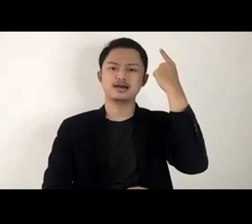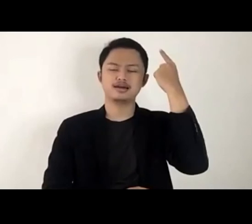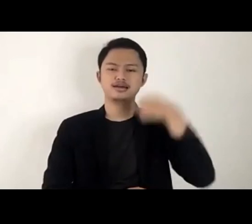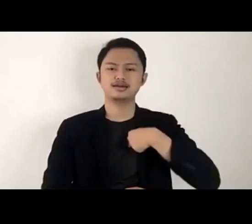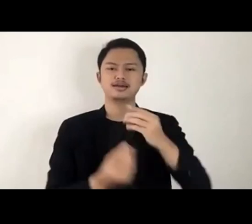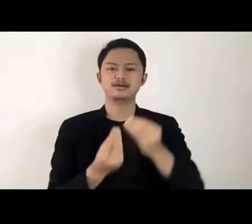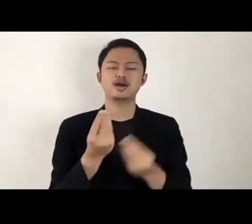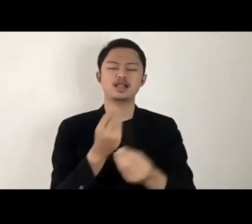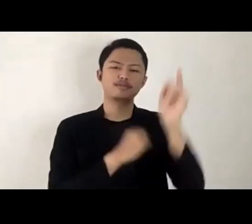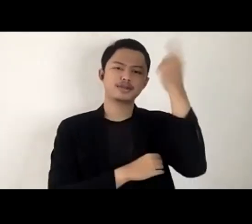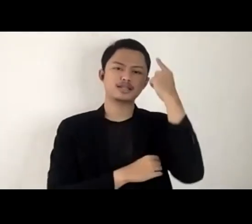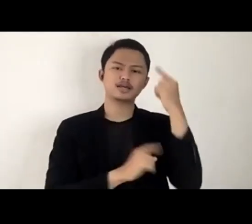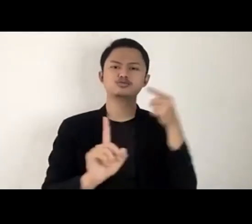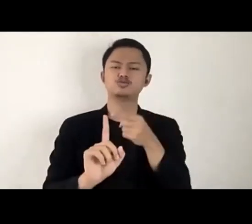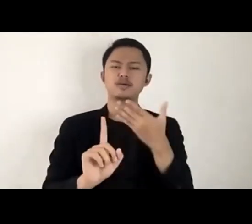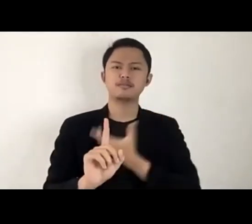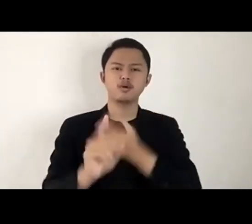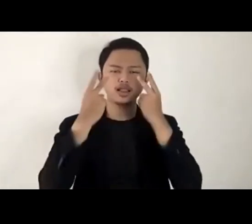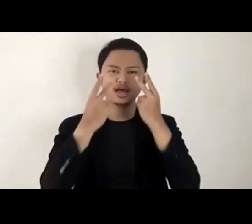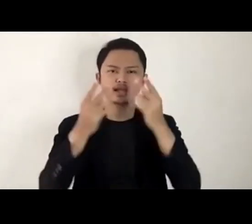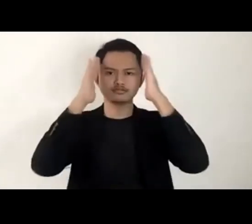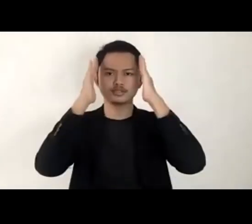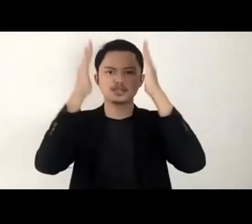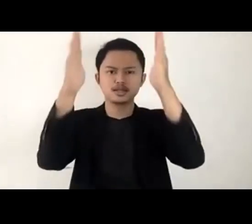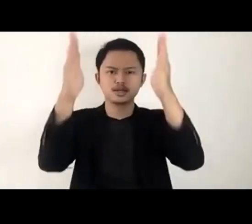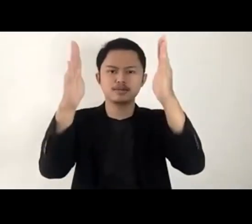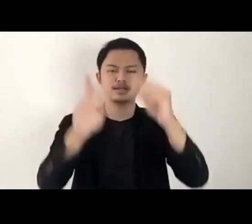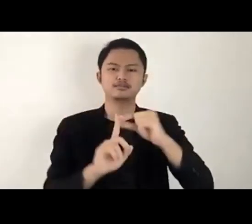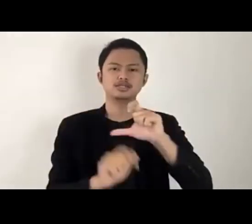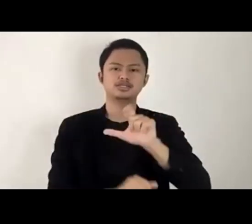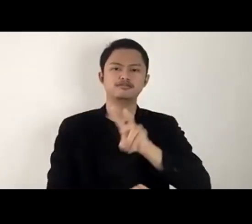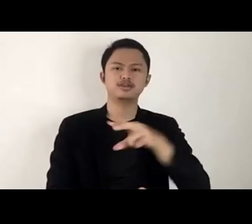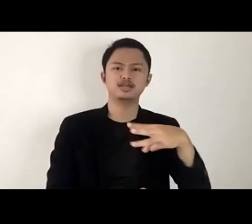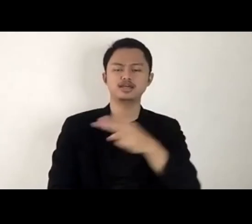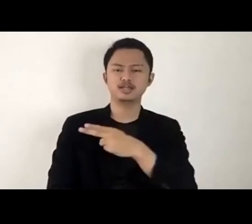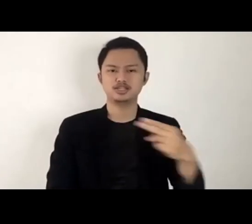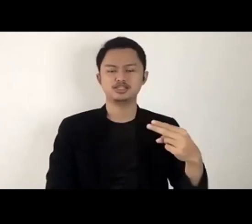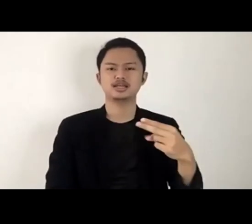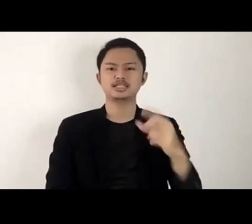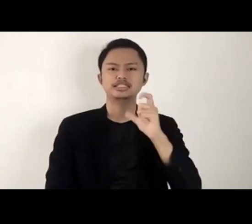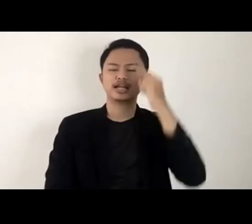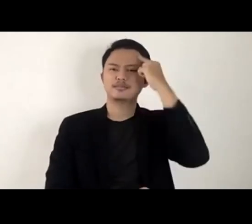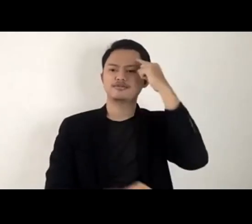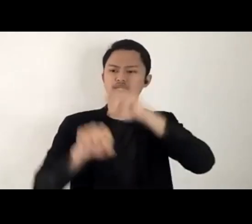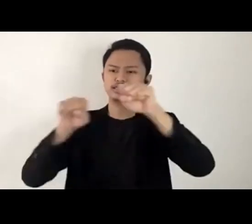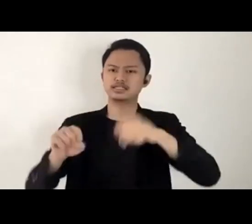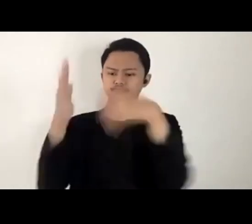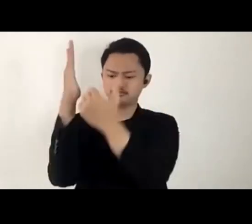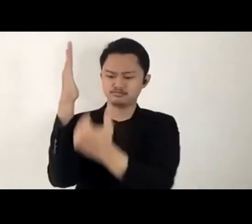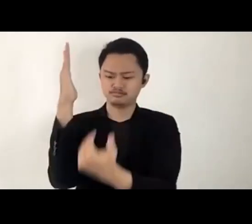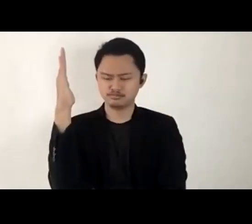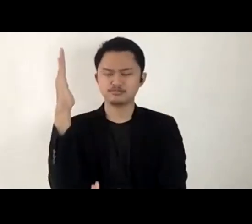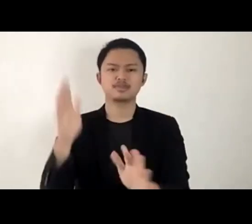kita melihat bagaimana sebenarnya pelaksanaan program TV di Indonesia baik dari kerangka regulasi maupun Bagaimana